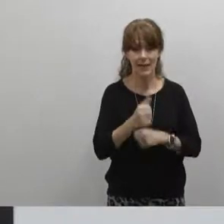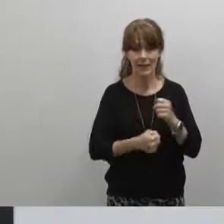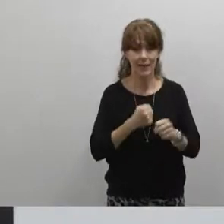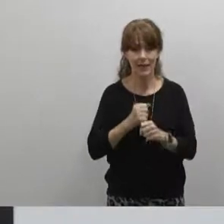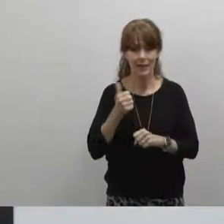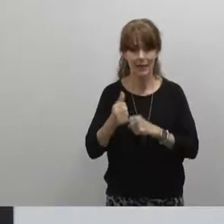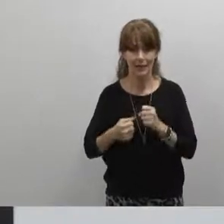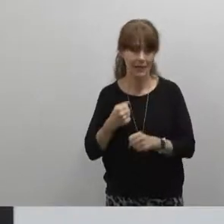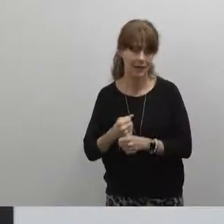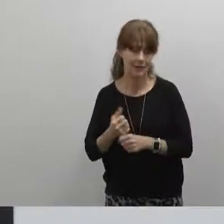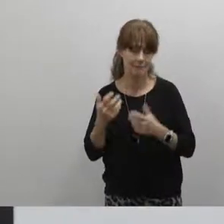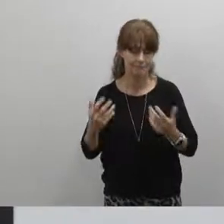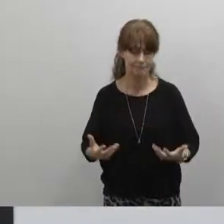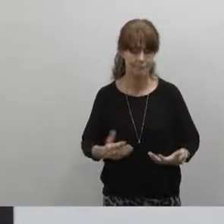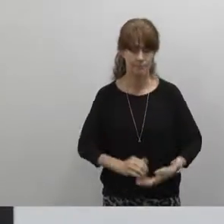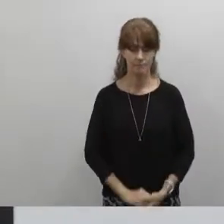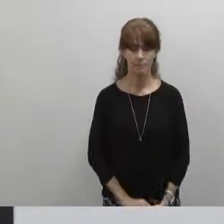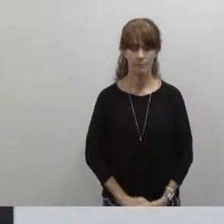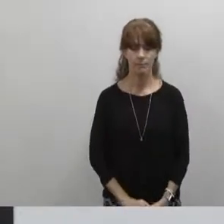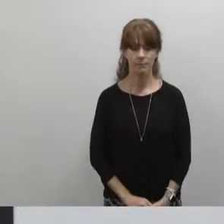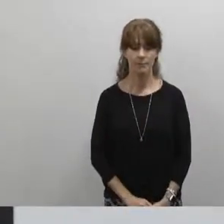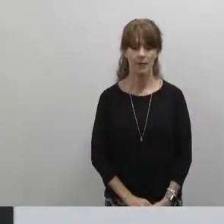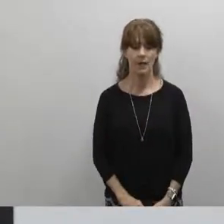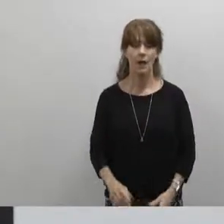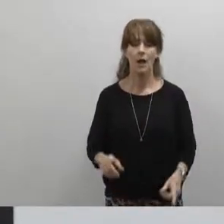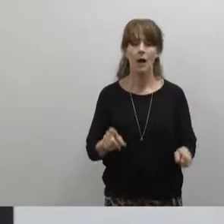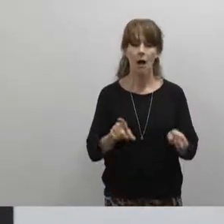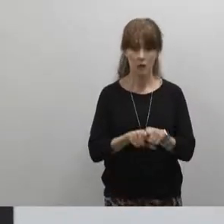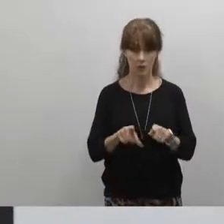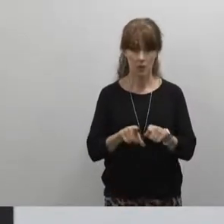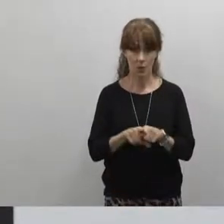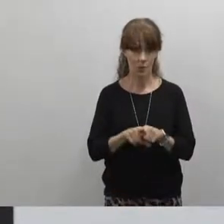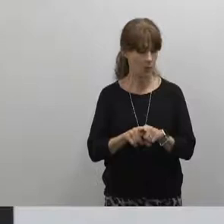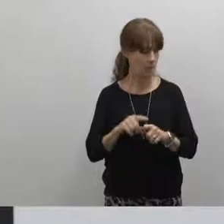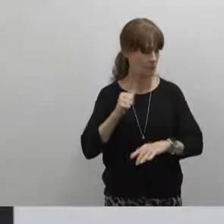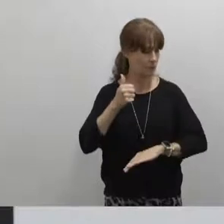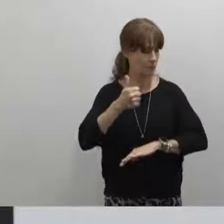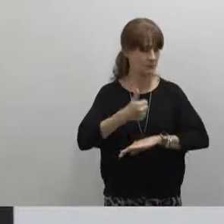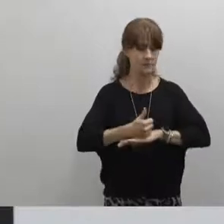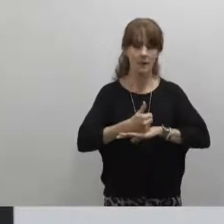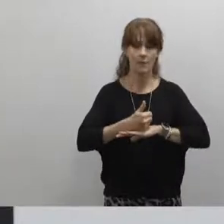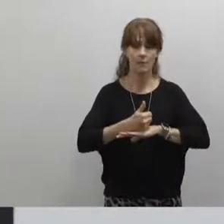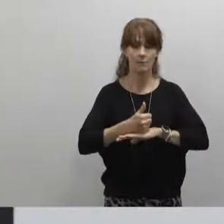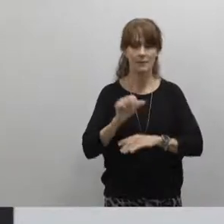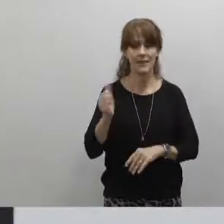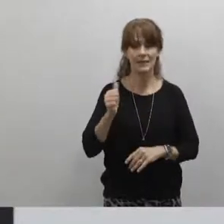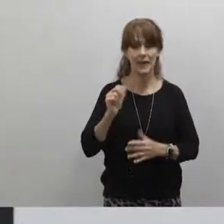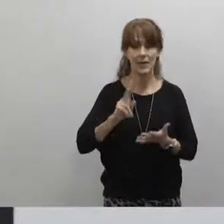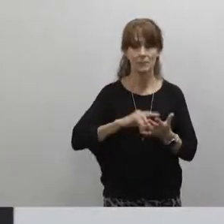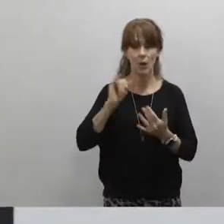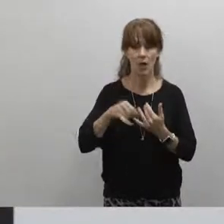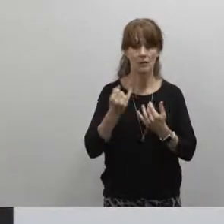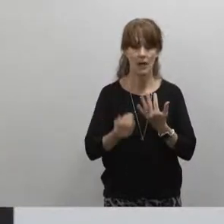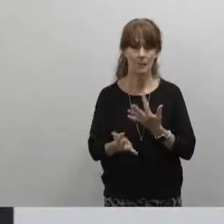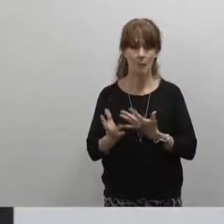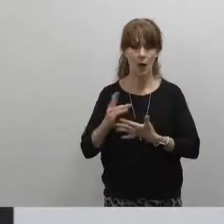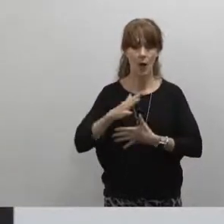rồi à mà chín năm đầu chín năm hay đập chín năm mà đong đập chín năm mà đong dương time tiết bàn đặt cho một trận dương